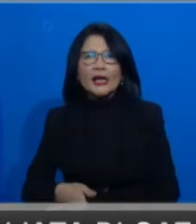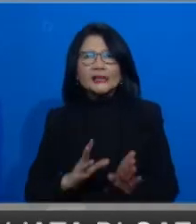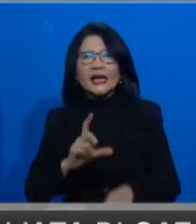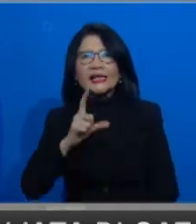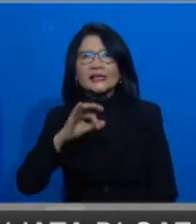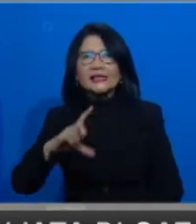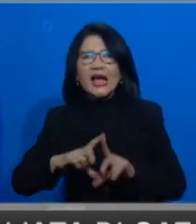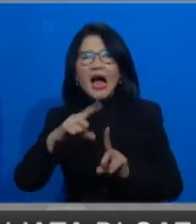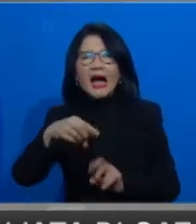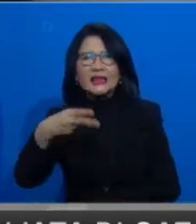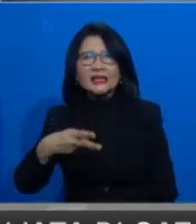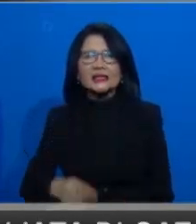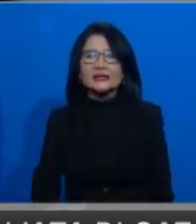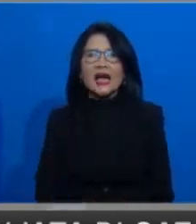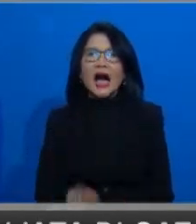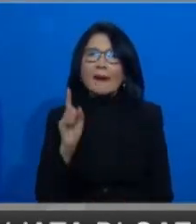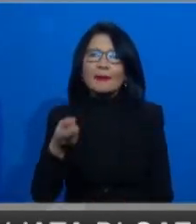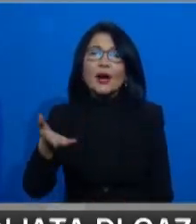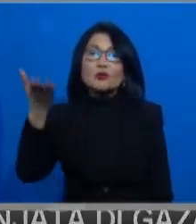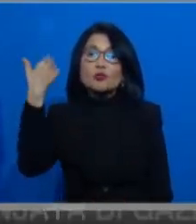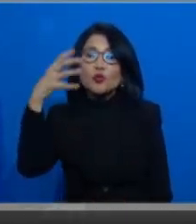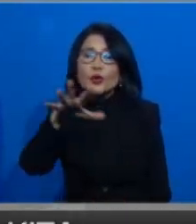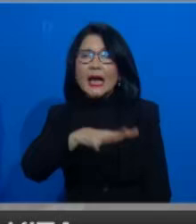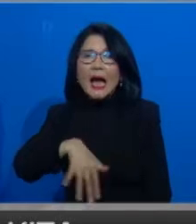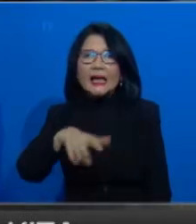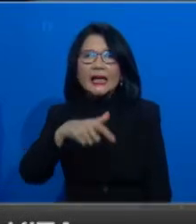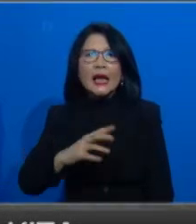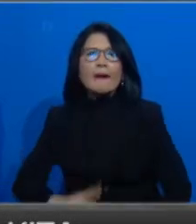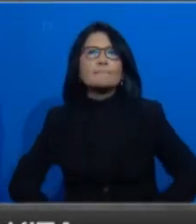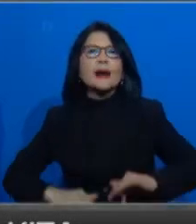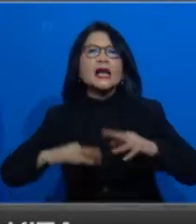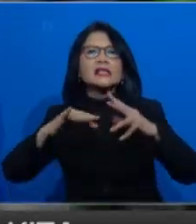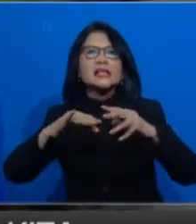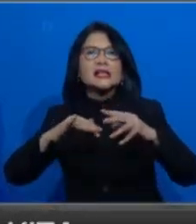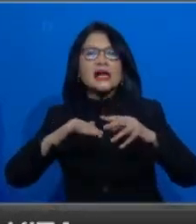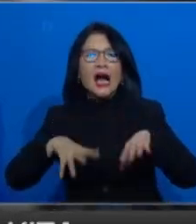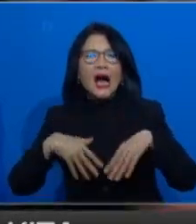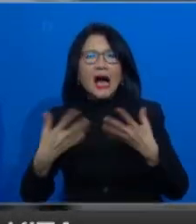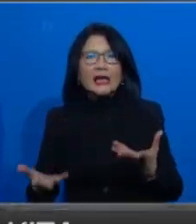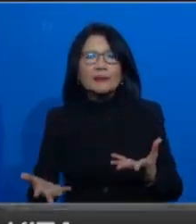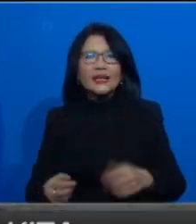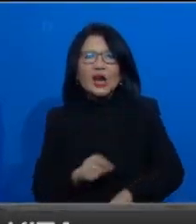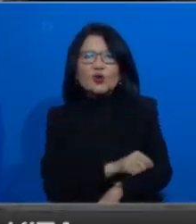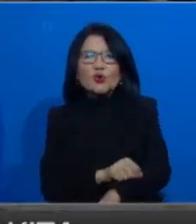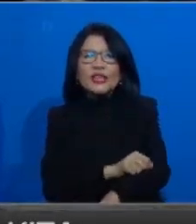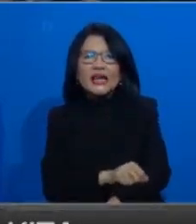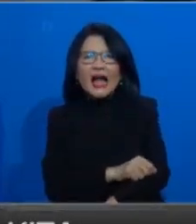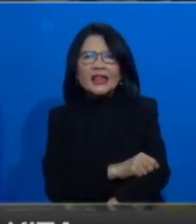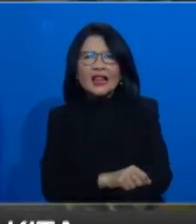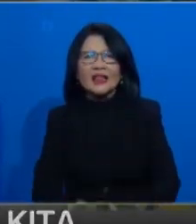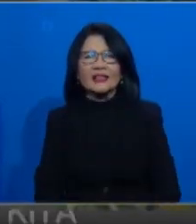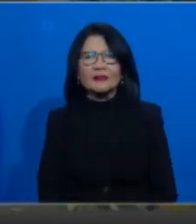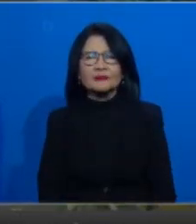Ciatil. Disebut demikian karena dahulu kawasan ini sering terjadi banjir dan menyebabkan kulit gatal atau atel dalam bahasa